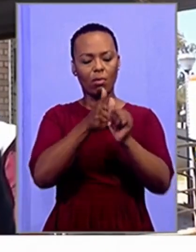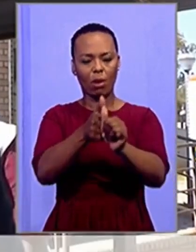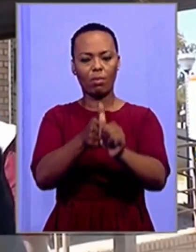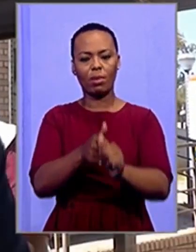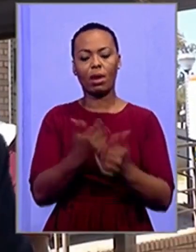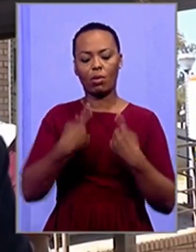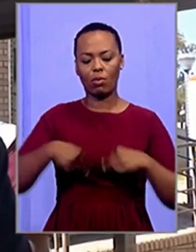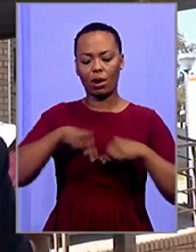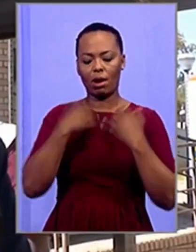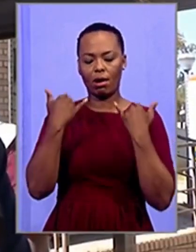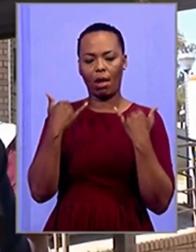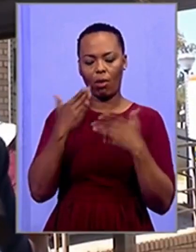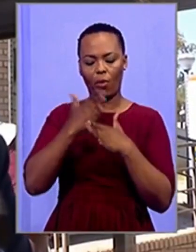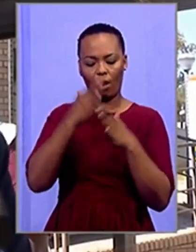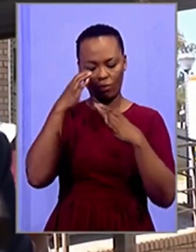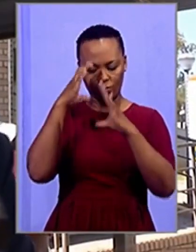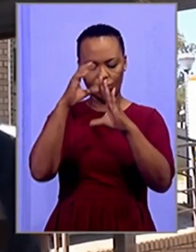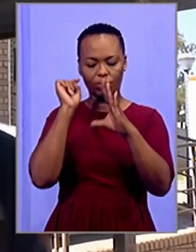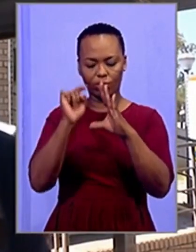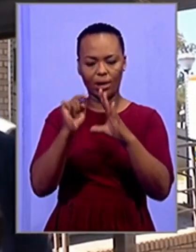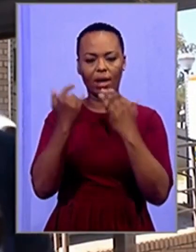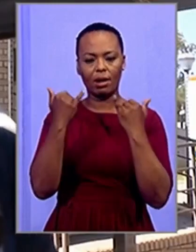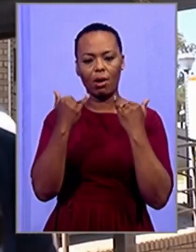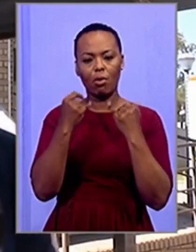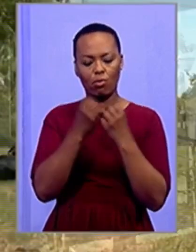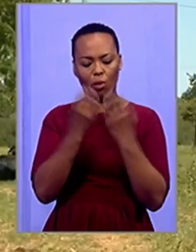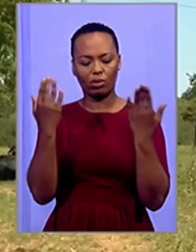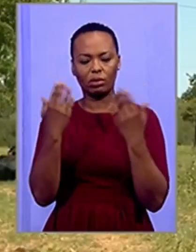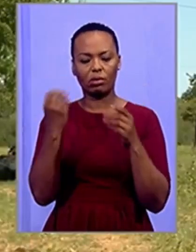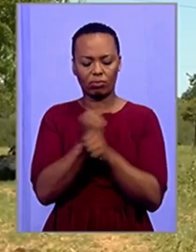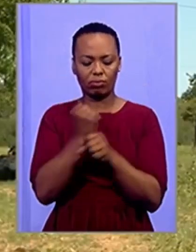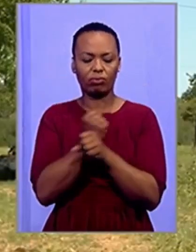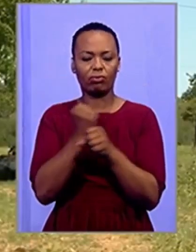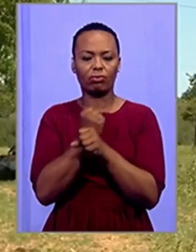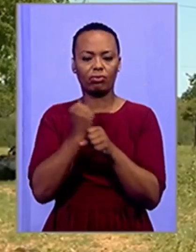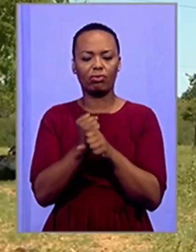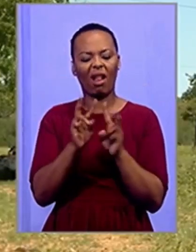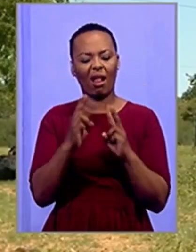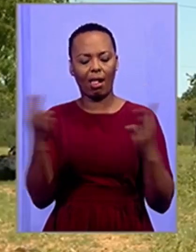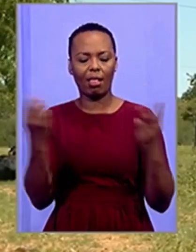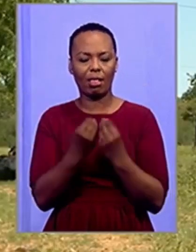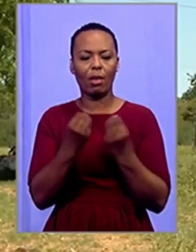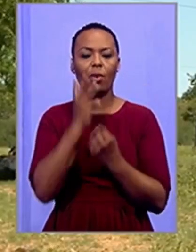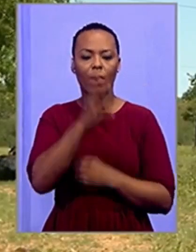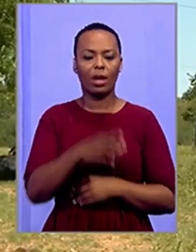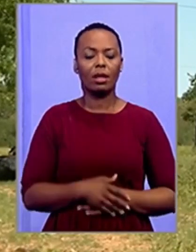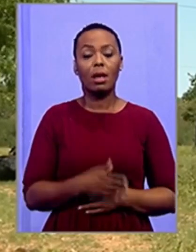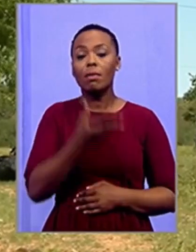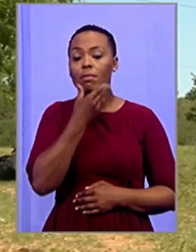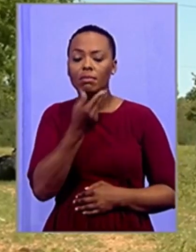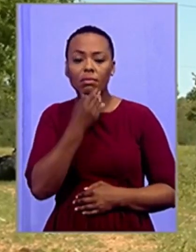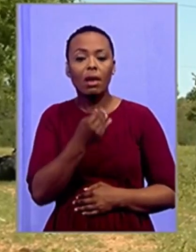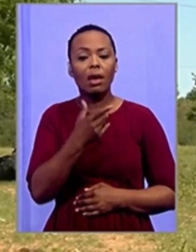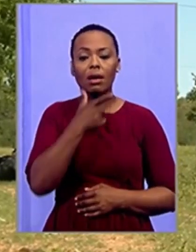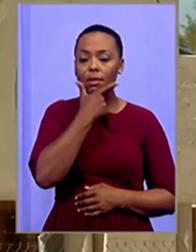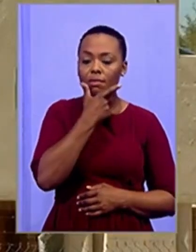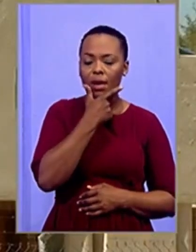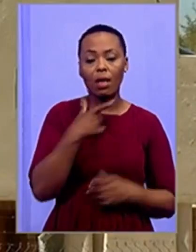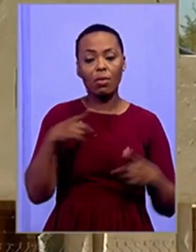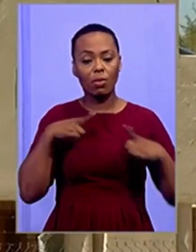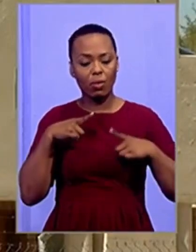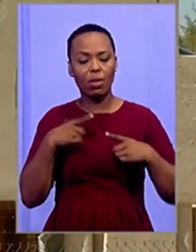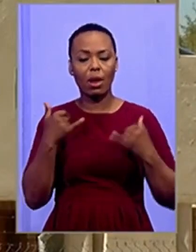are going to be embarking on simultaneous operations. Jaaka motsi wa meletlo ya bokhutlo jwa ngwaga e gorogile, baagi bao ba nnang